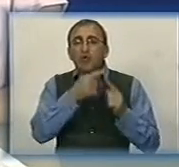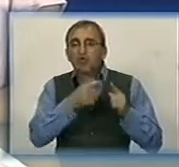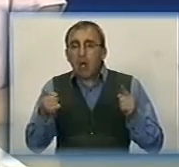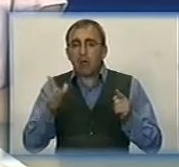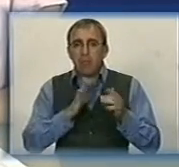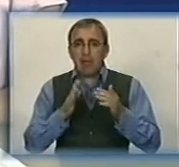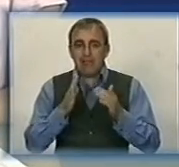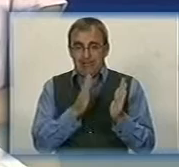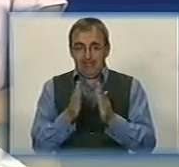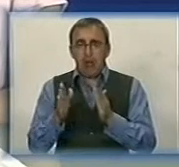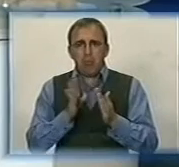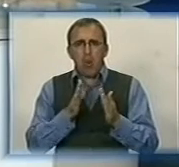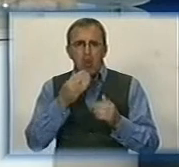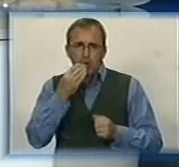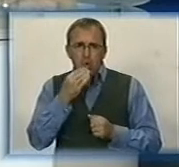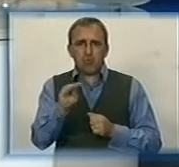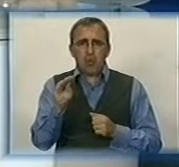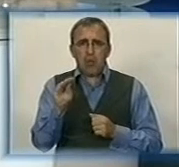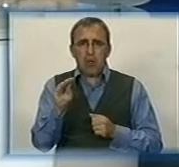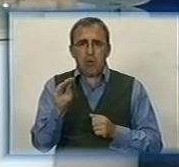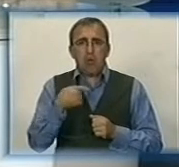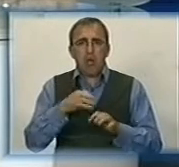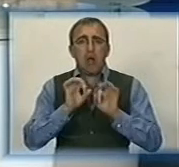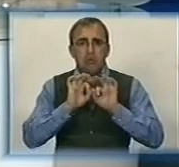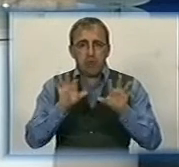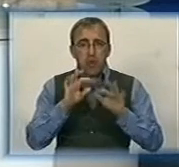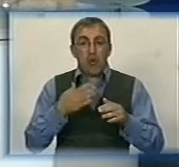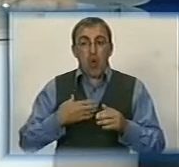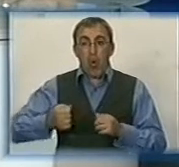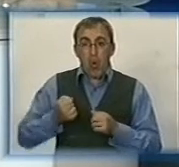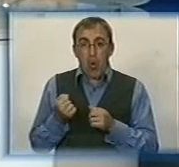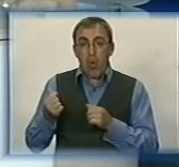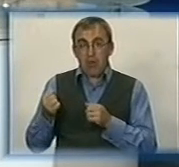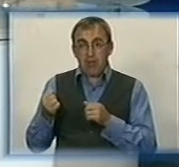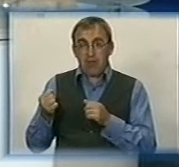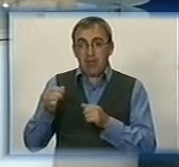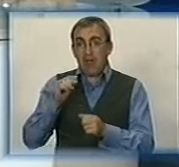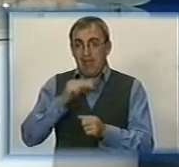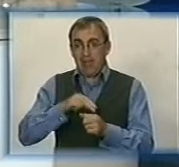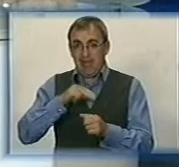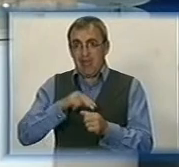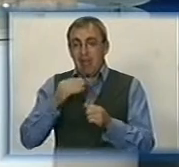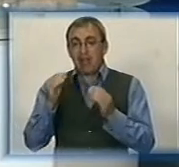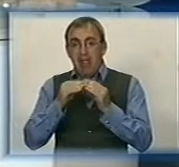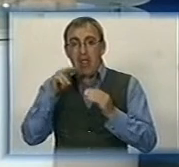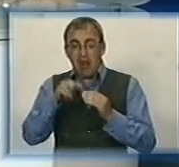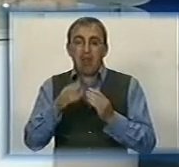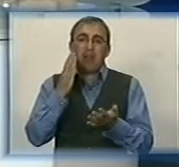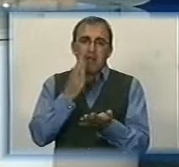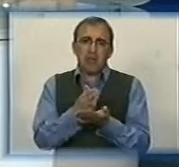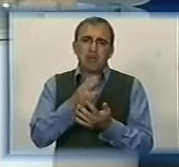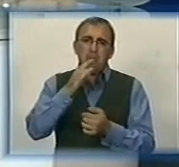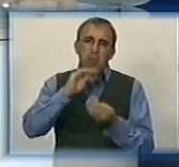ну, максимально досконалою? Ну, я скажу, у наших коллег, которые 10 лет работают, у них тоже бывают проблемы, ошибки.